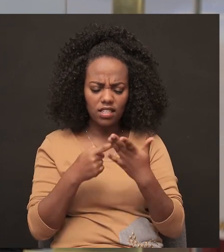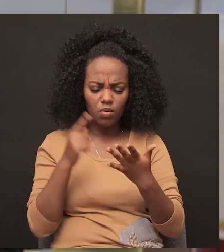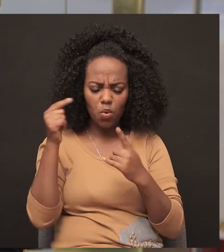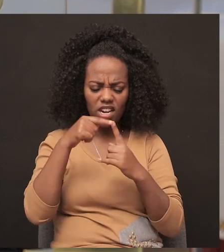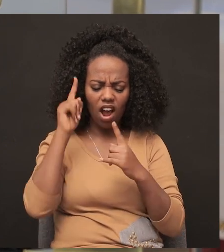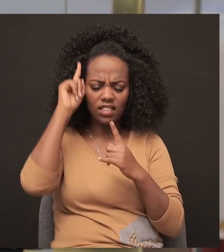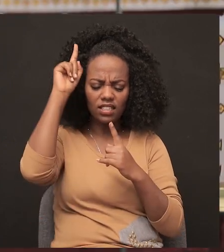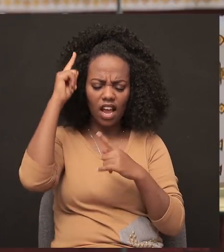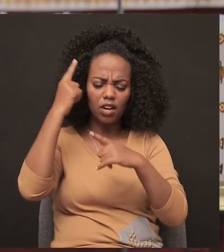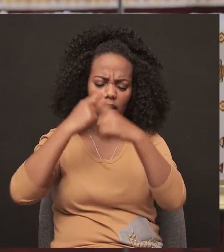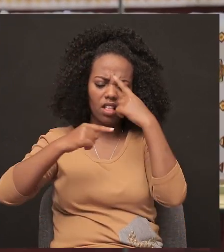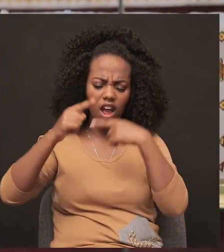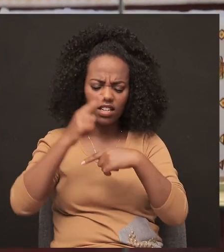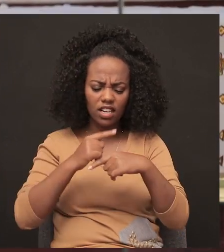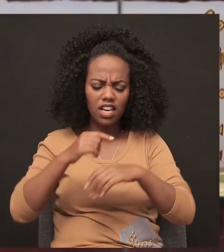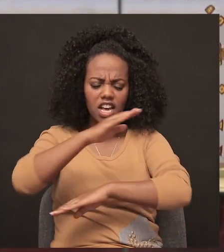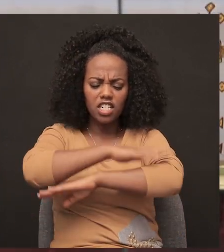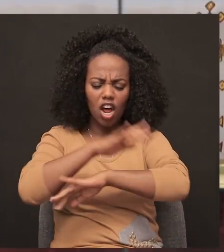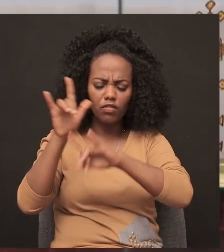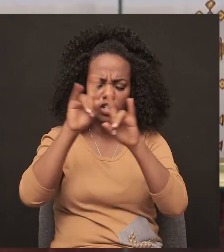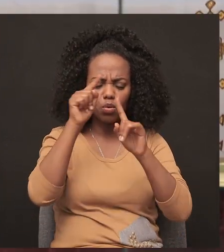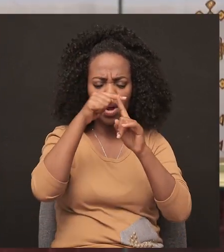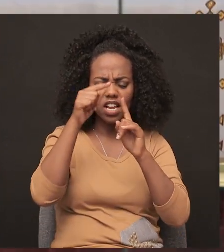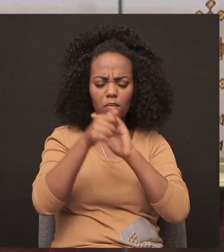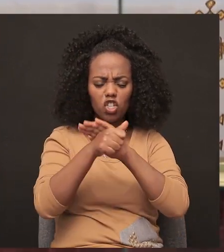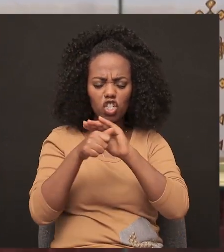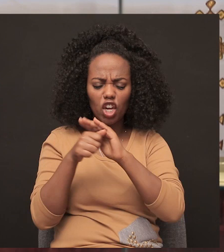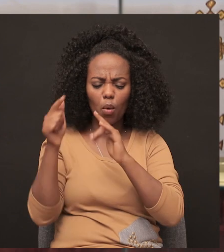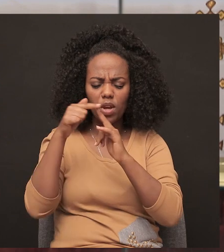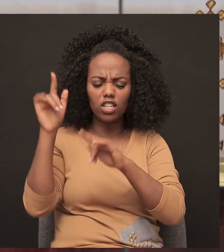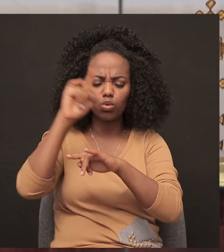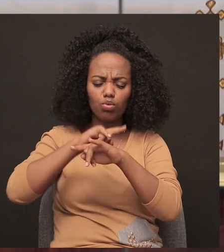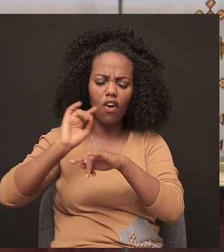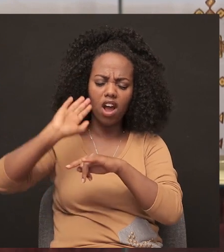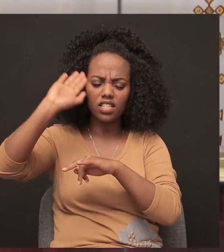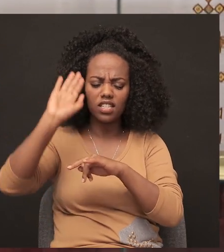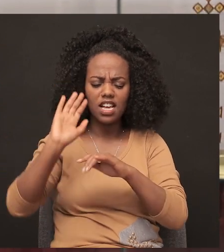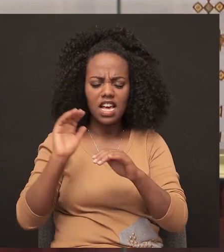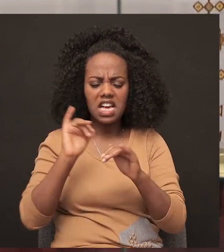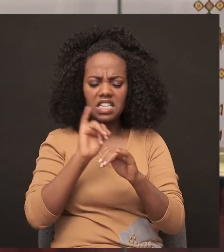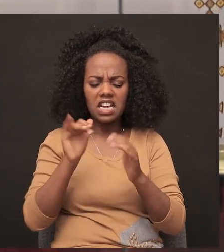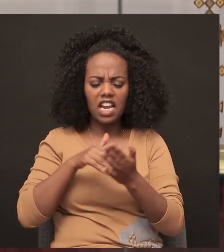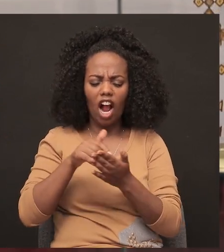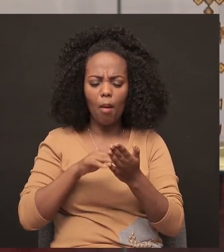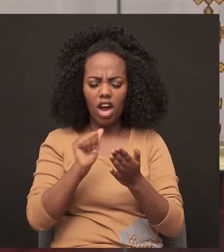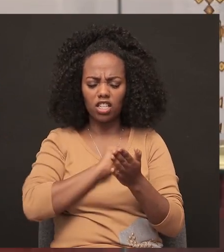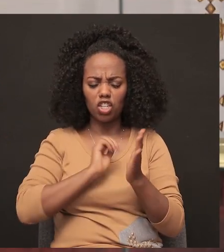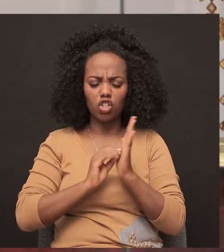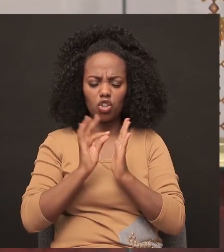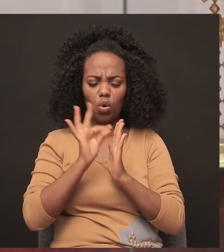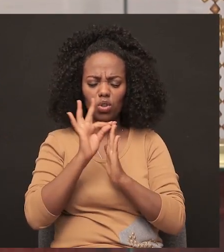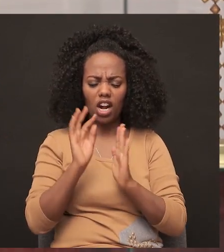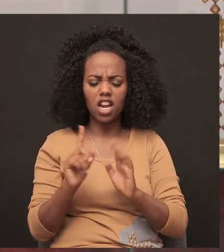አንተ እንመጣለን እናርፍ ዘንድ ወደ መሸሸጊያ ወደ ዙፋንህ እንደ ደካሞች ራሳችንን ቆጥረን